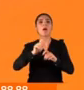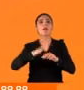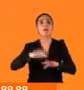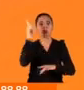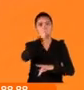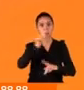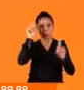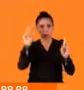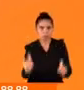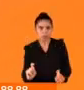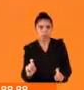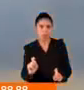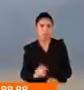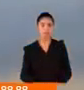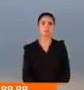getiriyor.